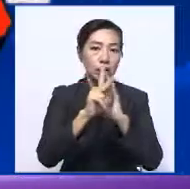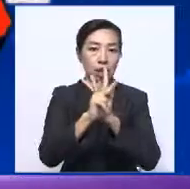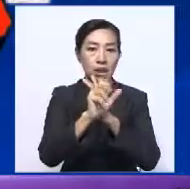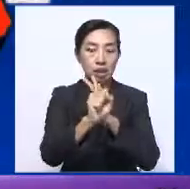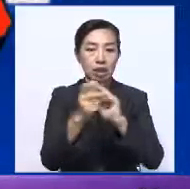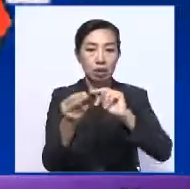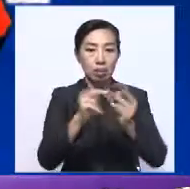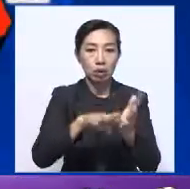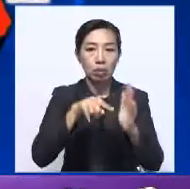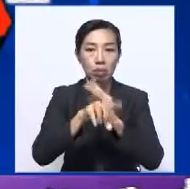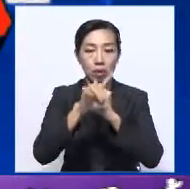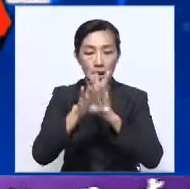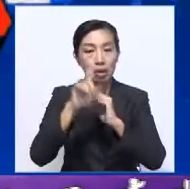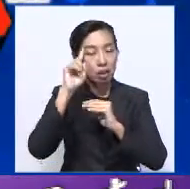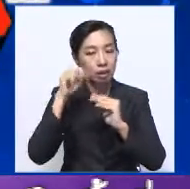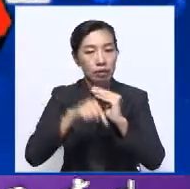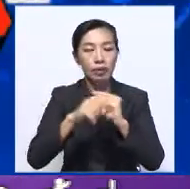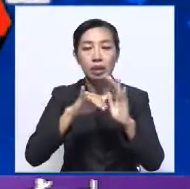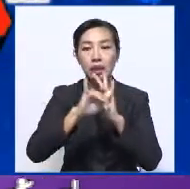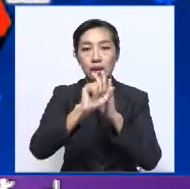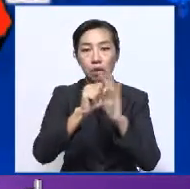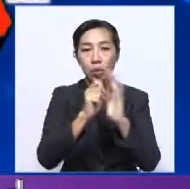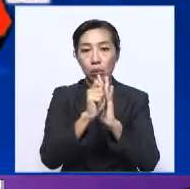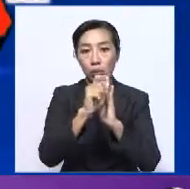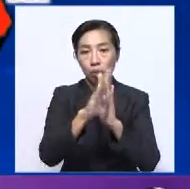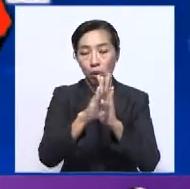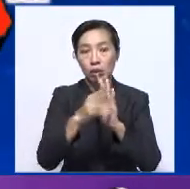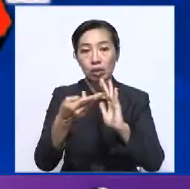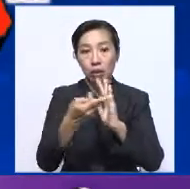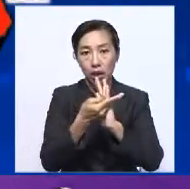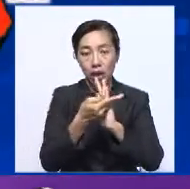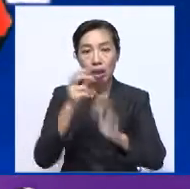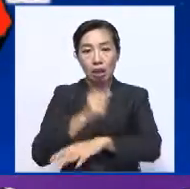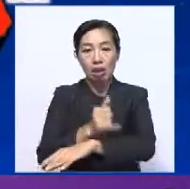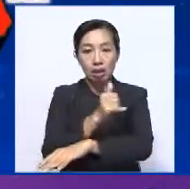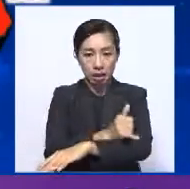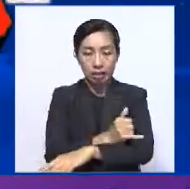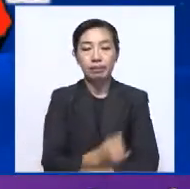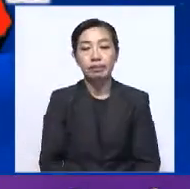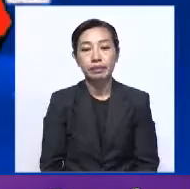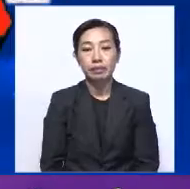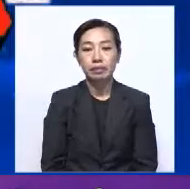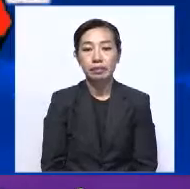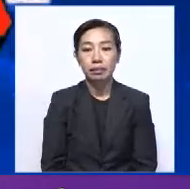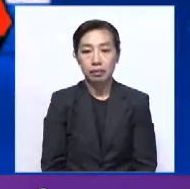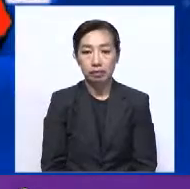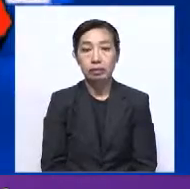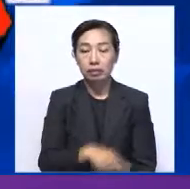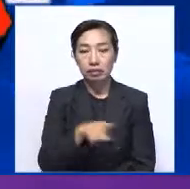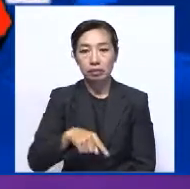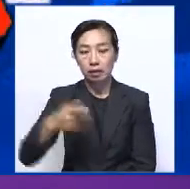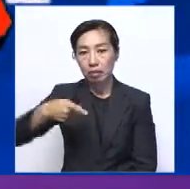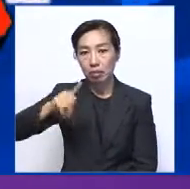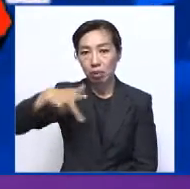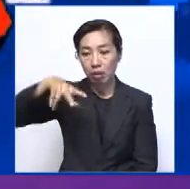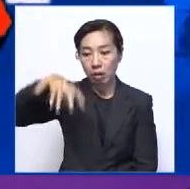พนมร้อยเอ็ดยโสธรอุบลราชธานีหนองคายพระนครศรีอยุธยาค่ะทั้งนี้ทางปภ.ได้ประสานหน่วยง